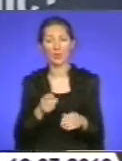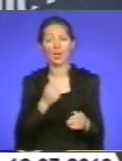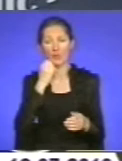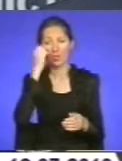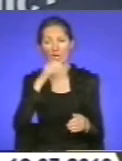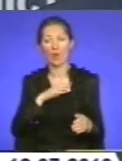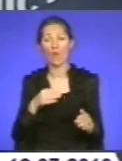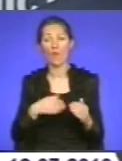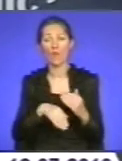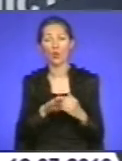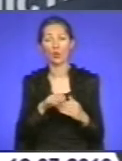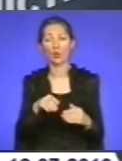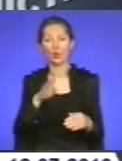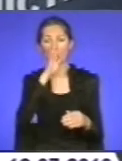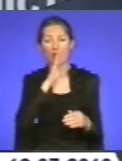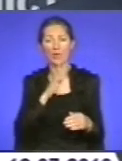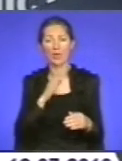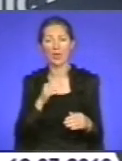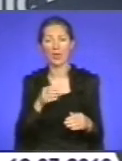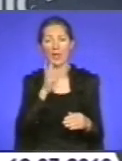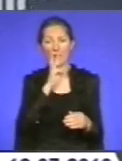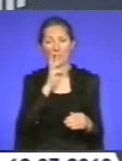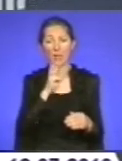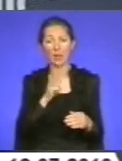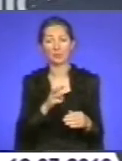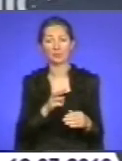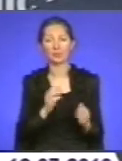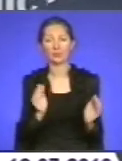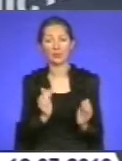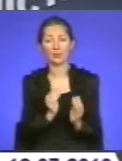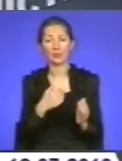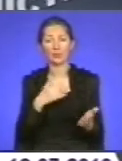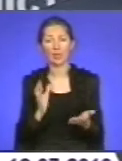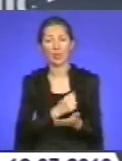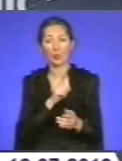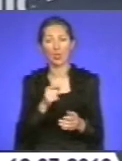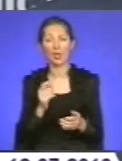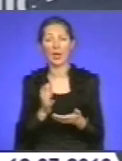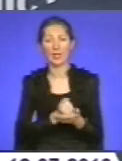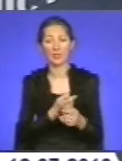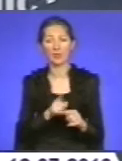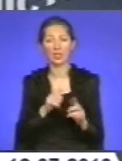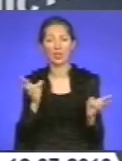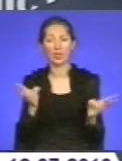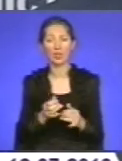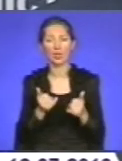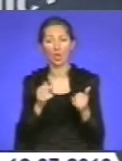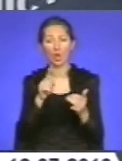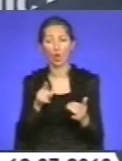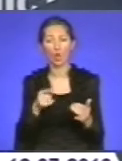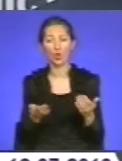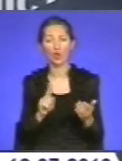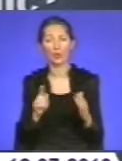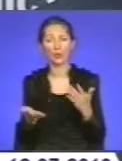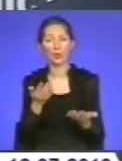тіньової заробітної плати, зменшення тіньової заробітної плати, ми знайдемо ті резерви, які необхідні для того, щоб